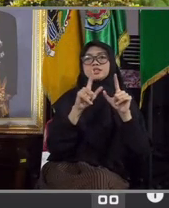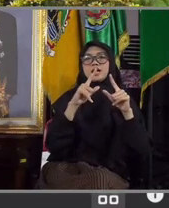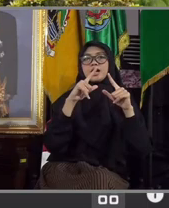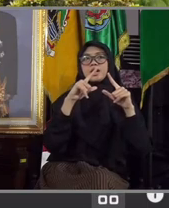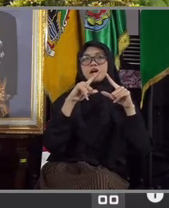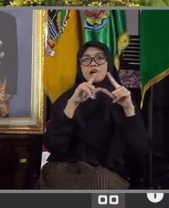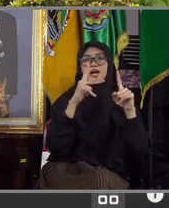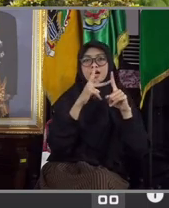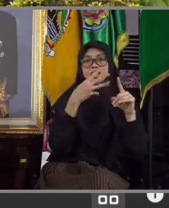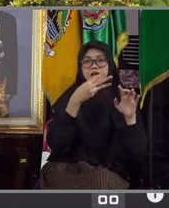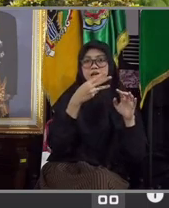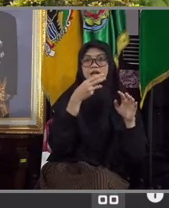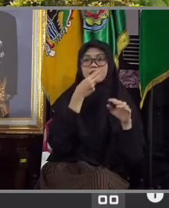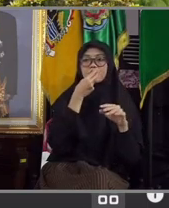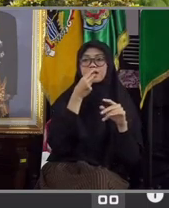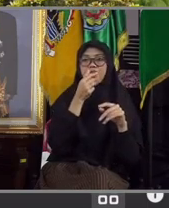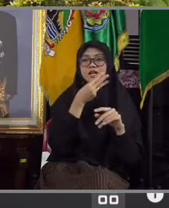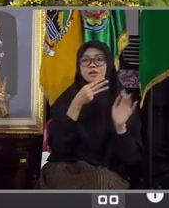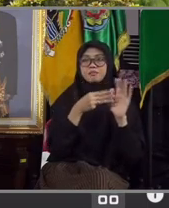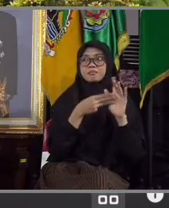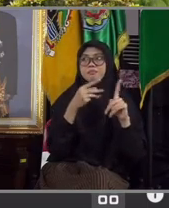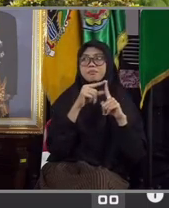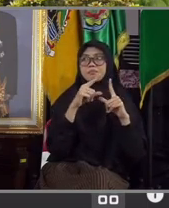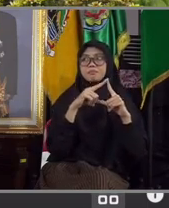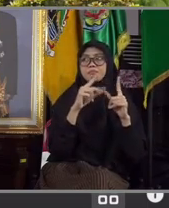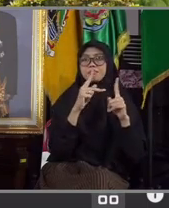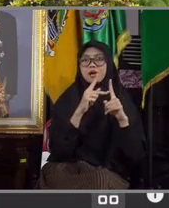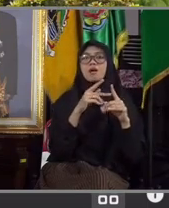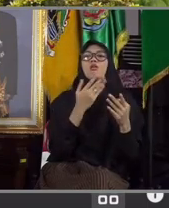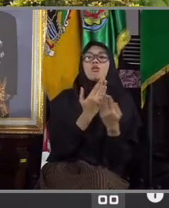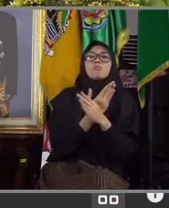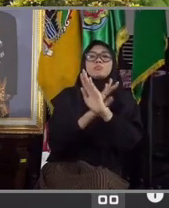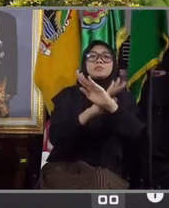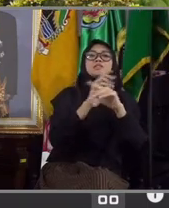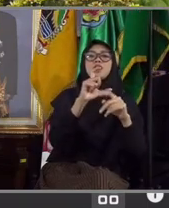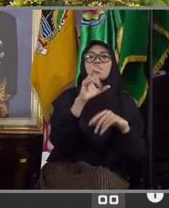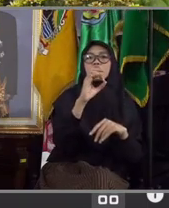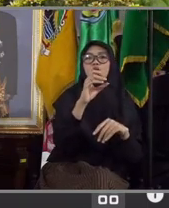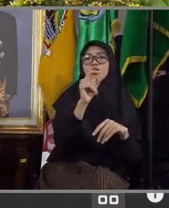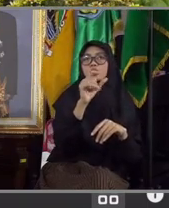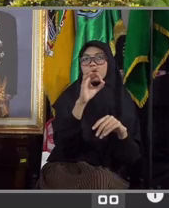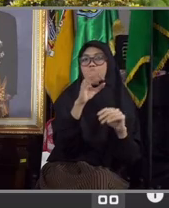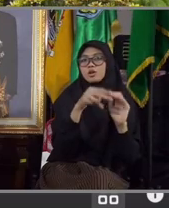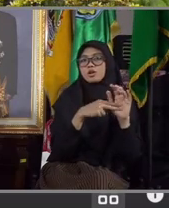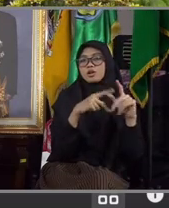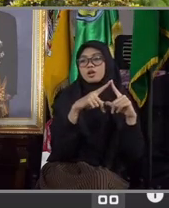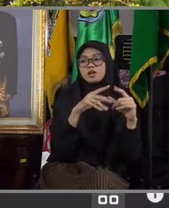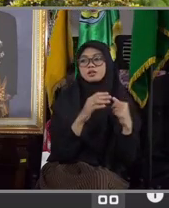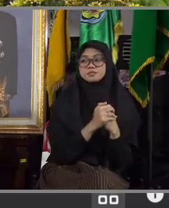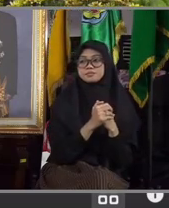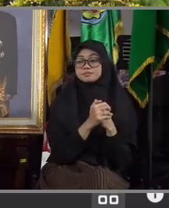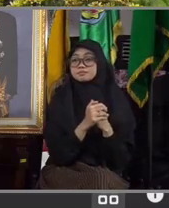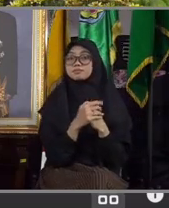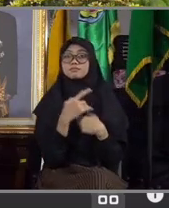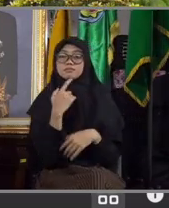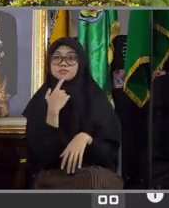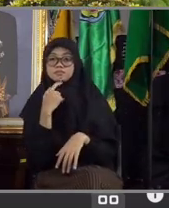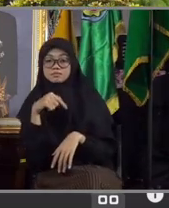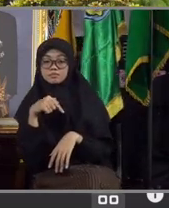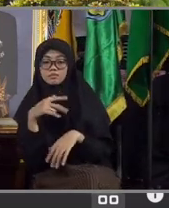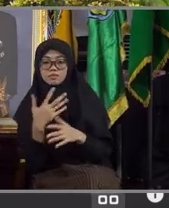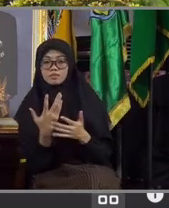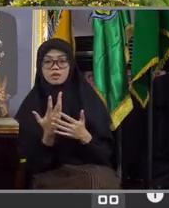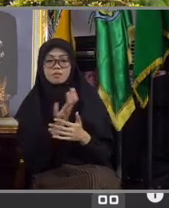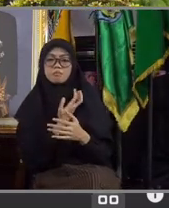jahe rempah ini mencegah corona ini. Ya toh obat. Oh, itu ya. Oke, Pak. Kalau itu